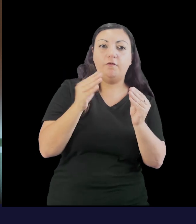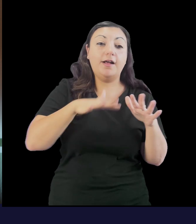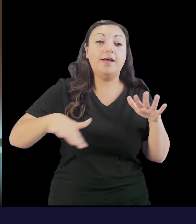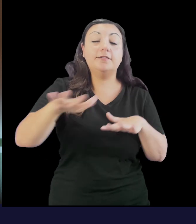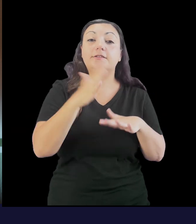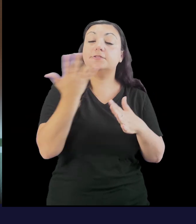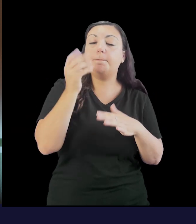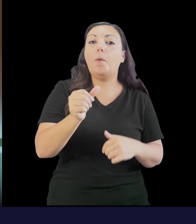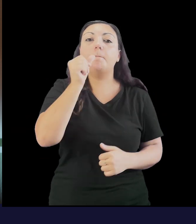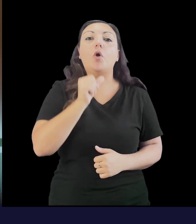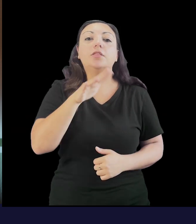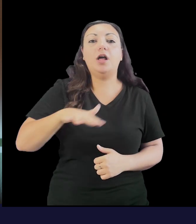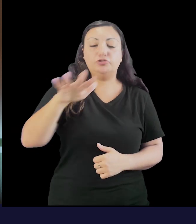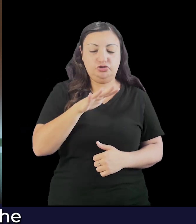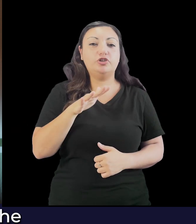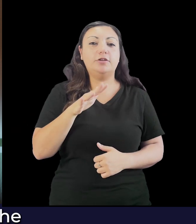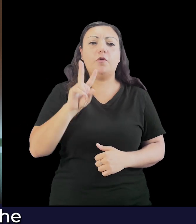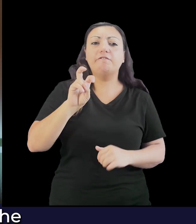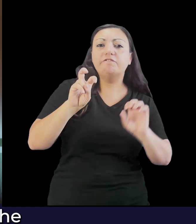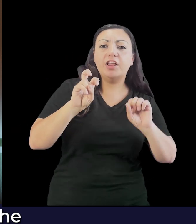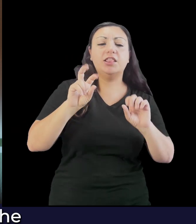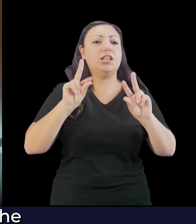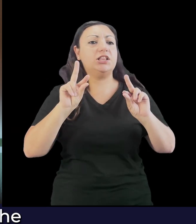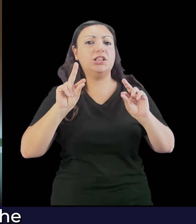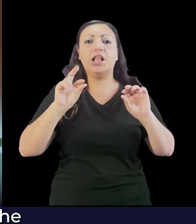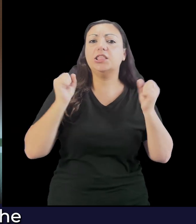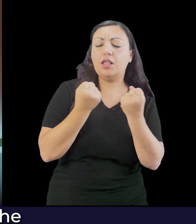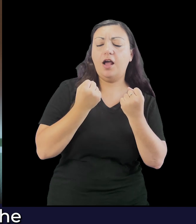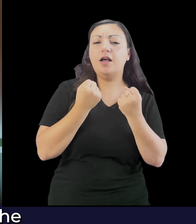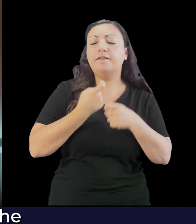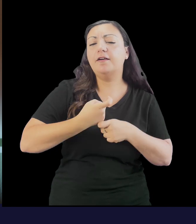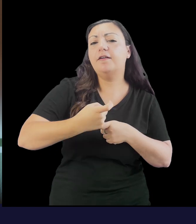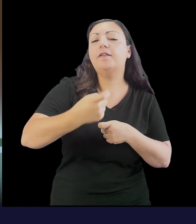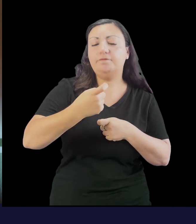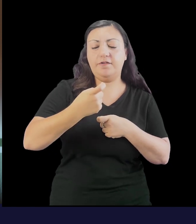soprattutto a Montalcino in tante altre zone può anche avere 20-3 anni di grande